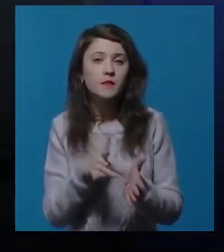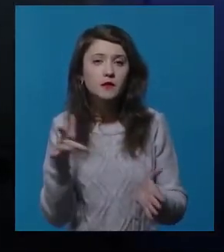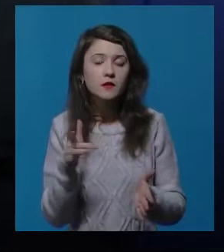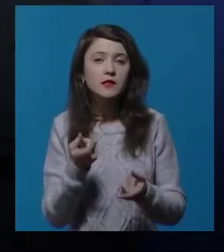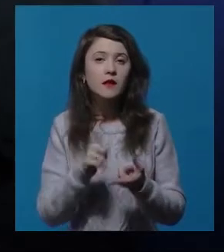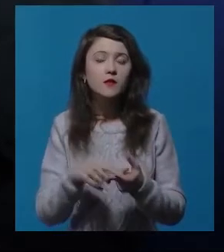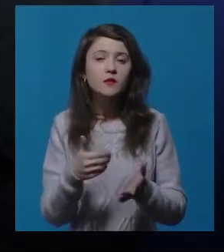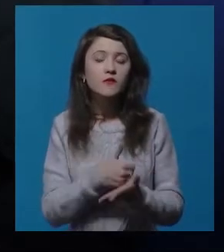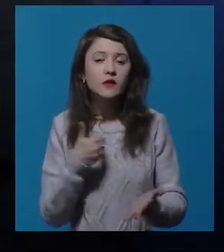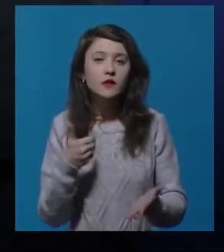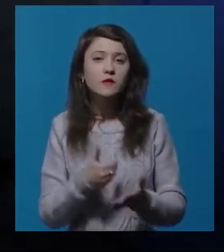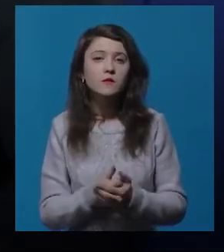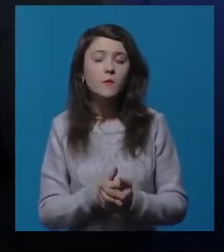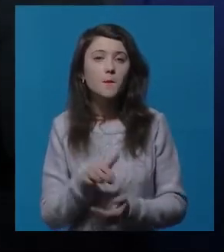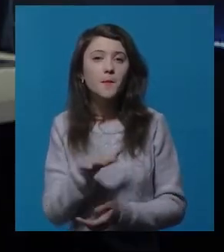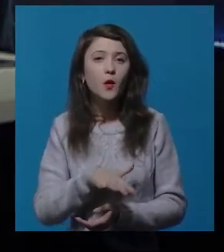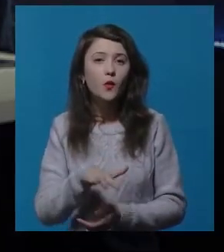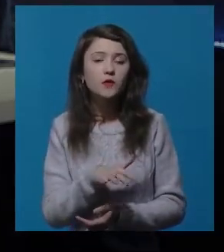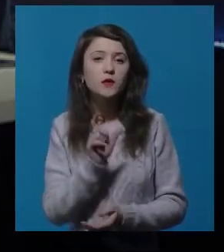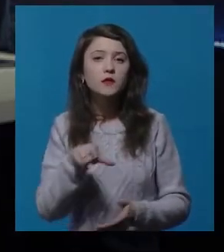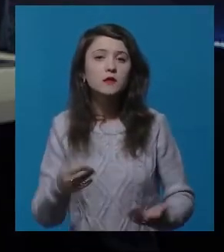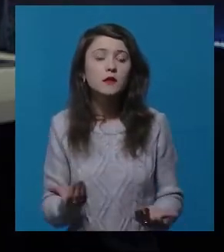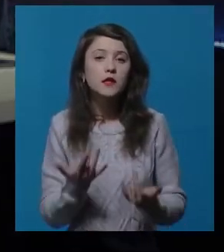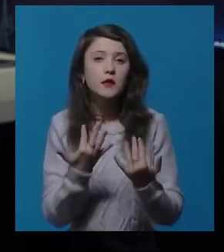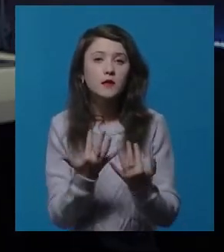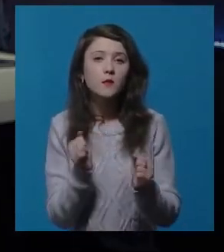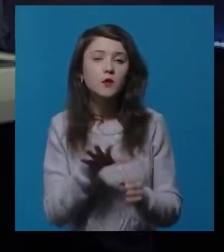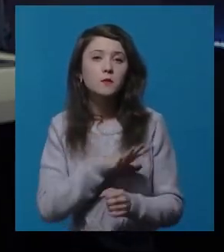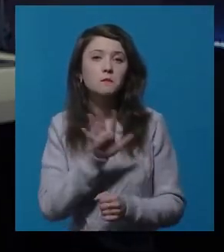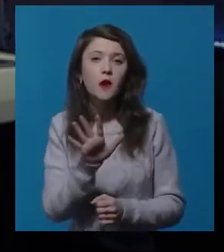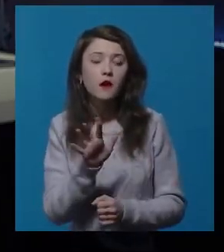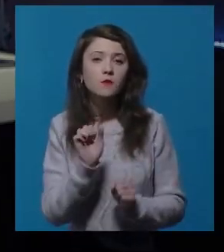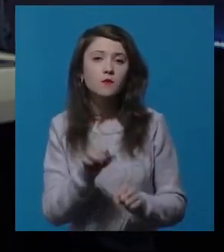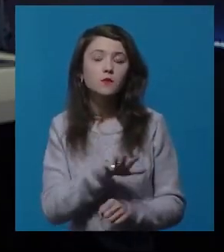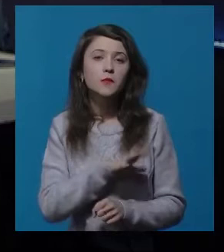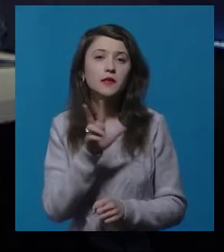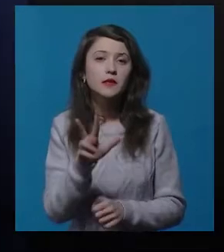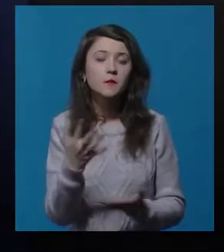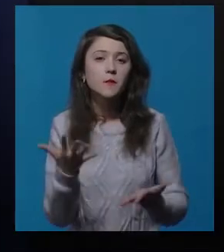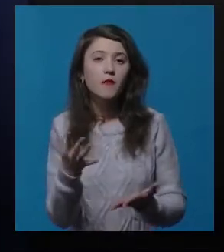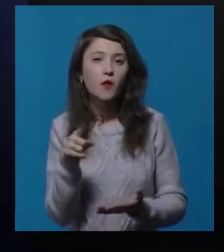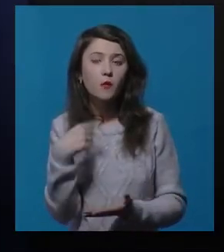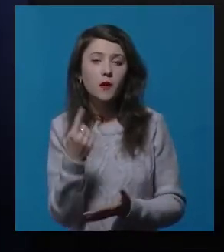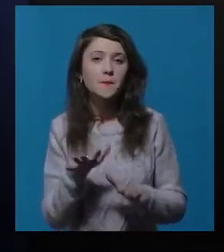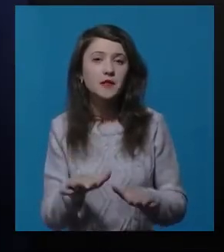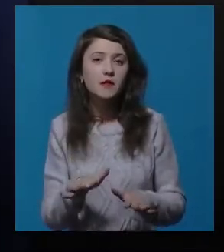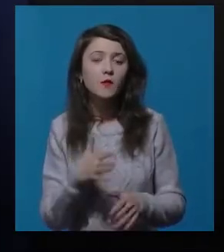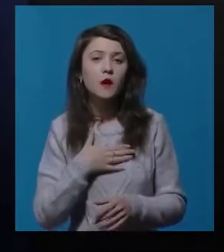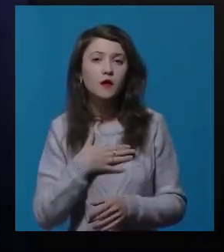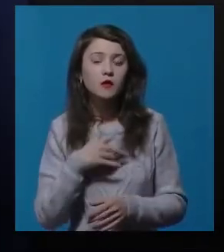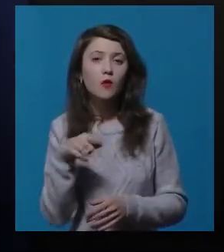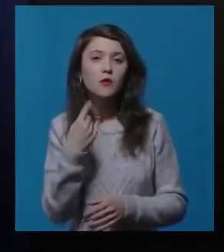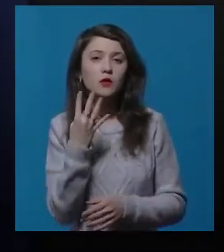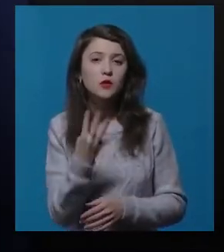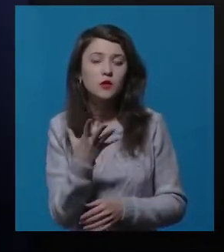залежності від площі, населення, можливо бути 5 центрів, може бути 3 в певній області місцевих. В нашій області їх 4. Ще